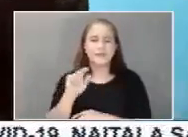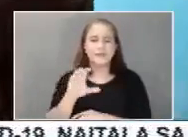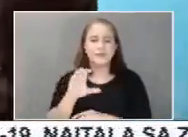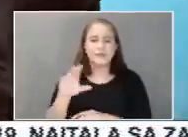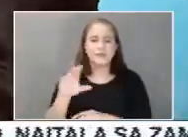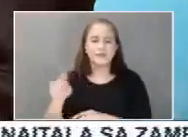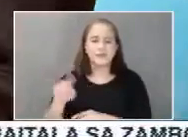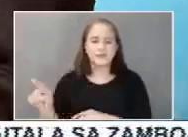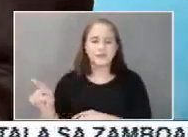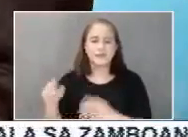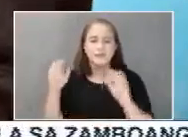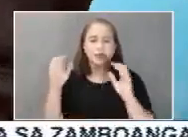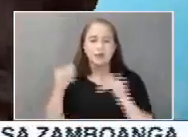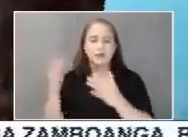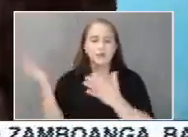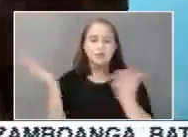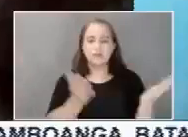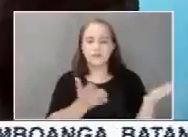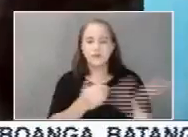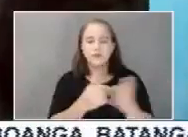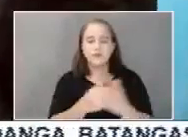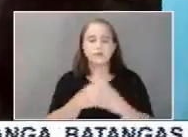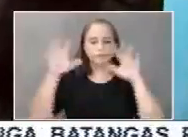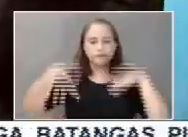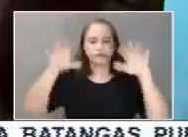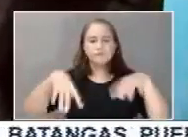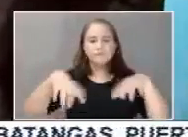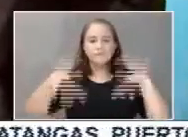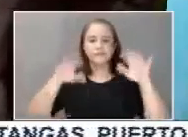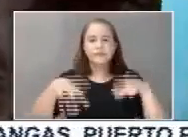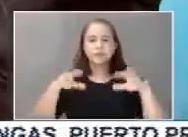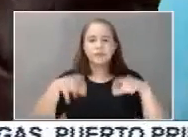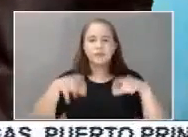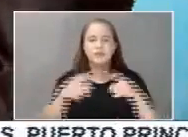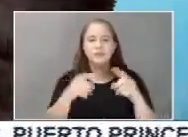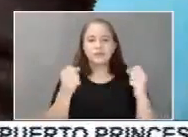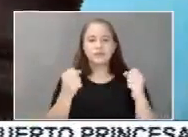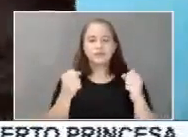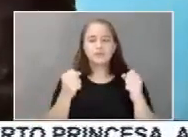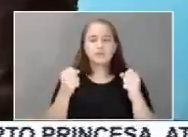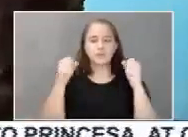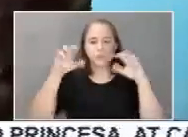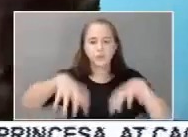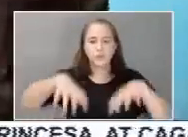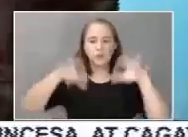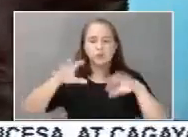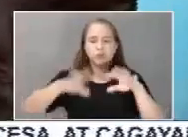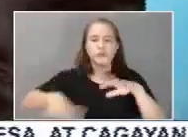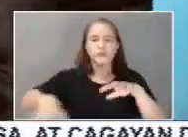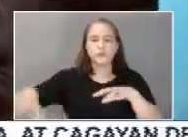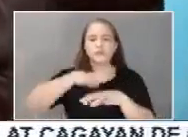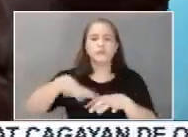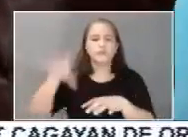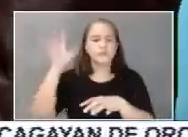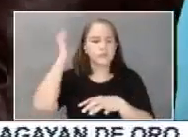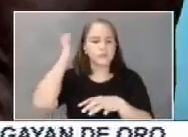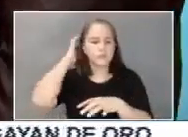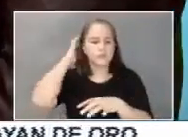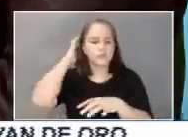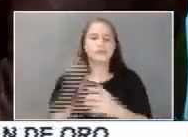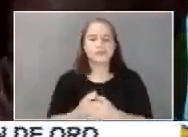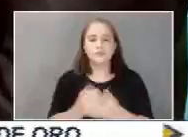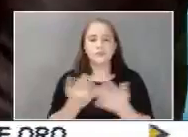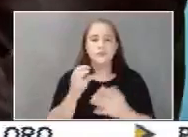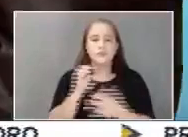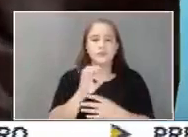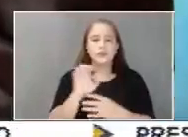Tuguegarao, Isabela, Quirino at ganun din sa Nueva Vizcaya. Dito sa Metro Manila, partly cloudy to cloudy sky sa maghapon